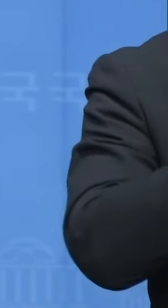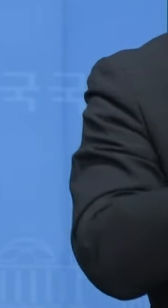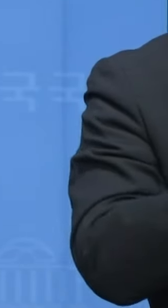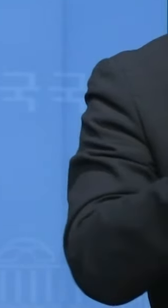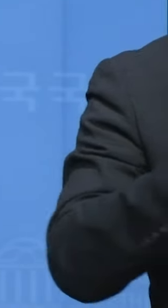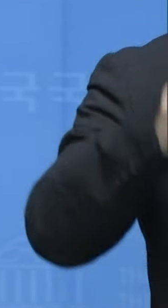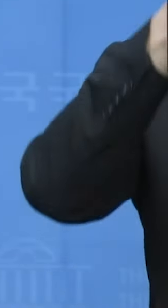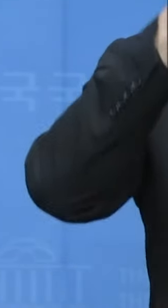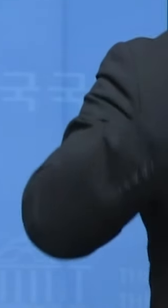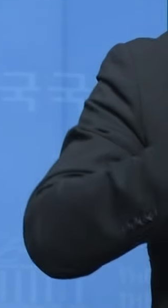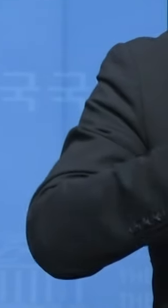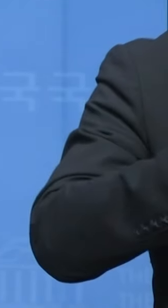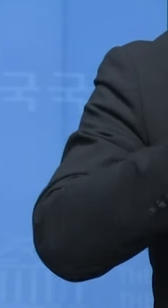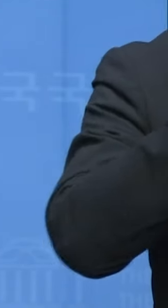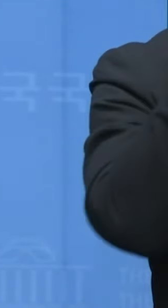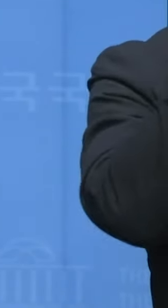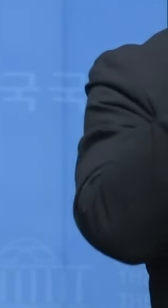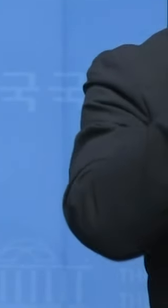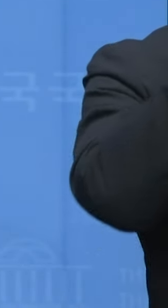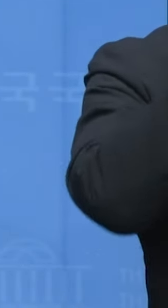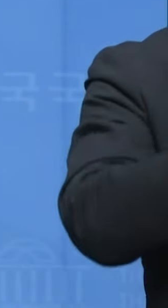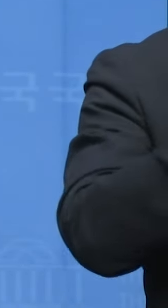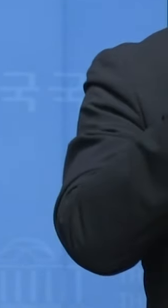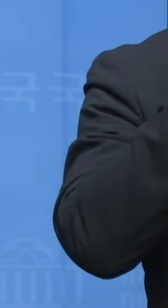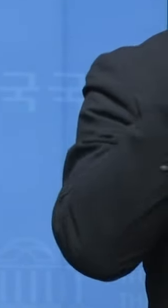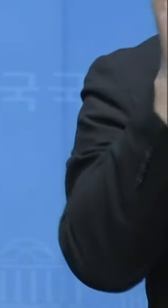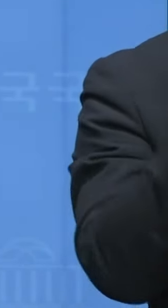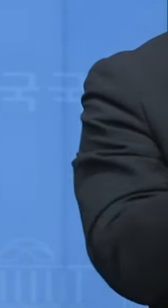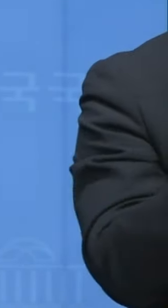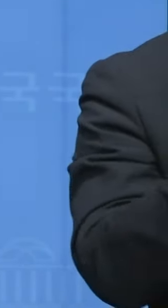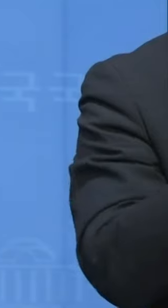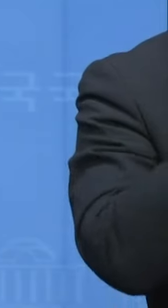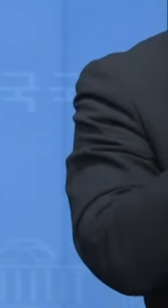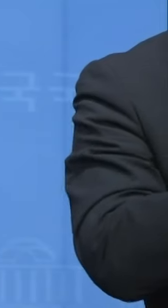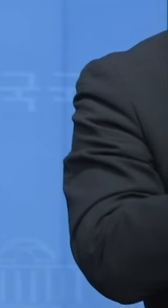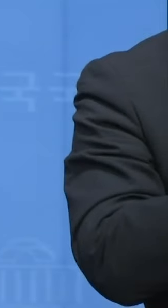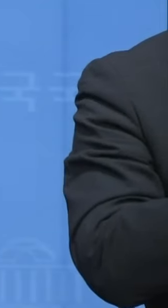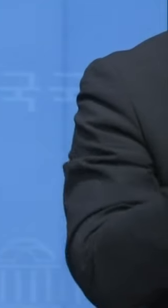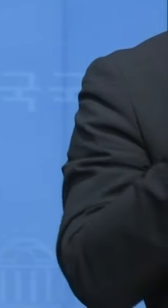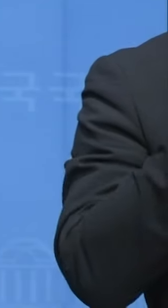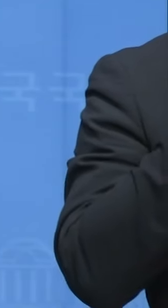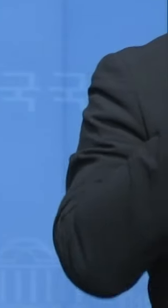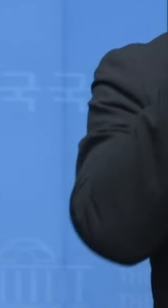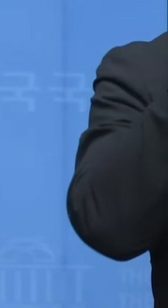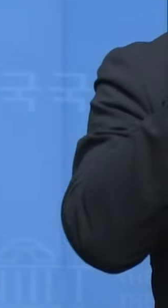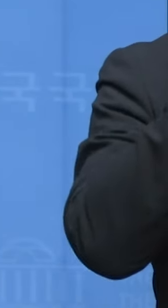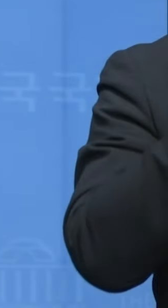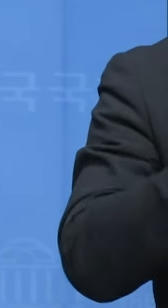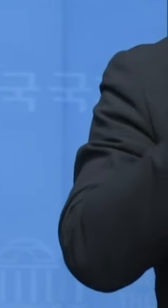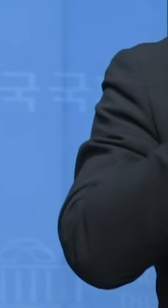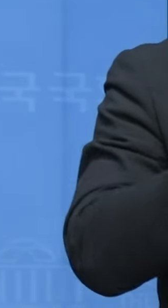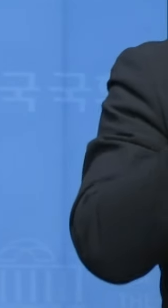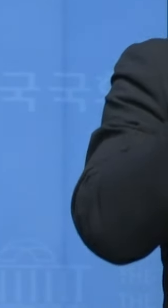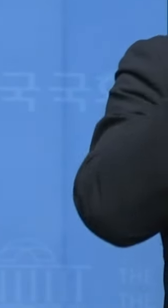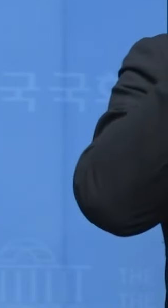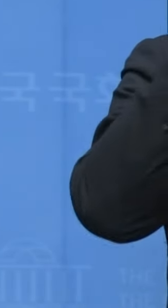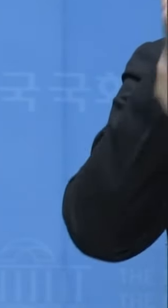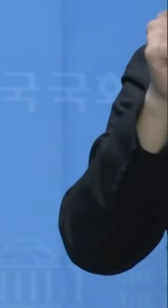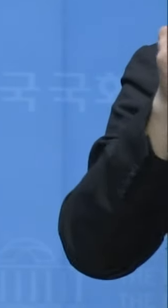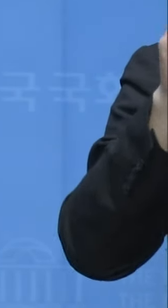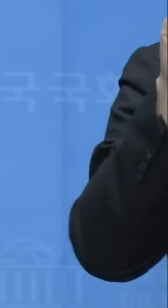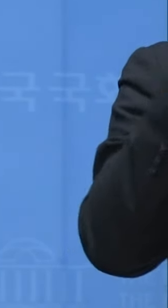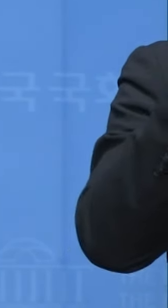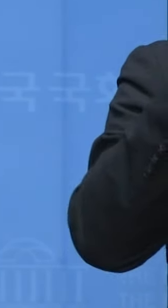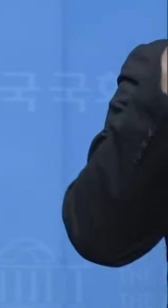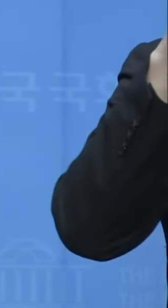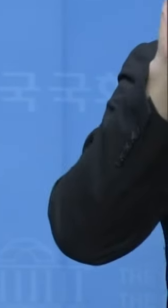것을 확인되어 종결 처리했다고 밝혔습니다 서울중앙 지검에서 10km 떨어진 성남시 유원지의 고기집에서 수백만